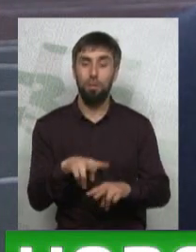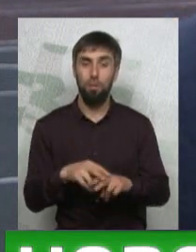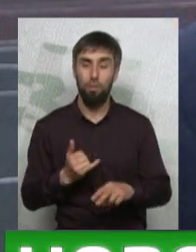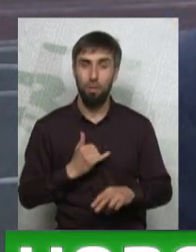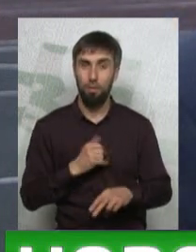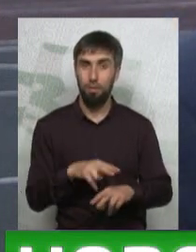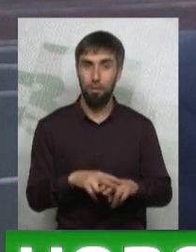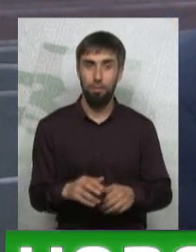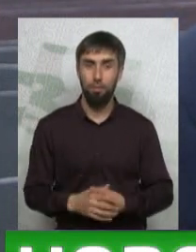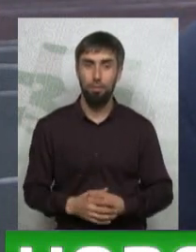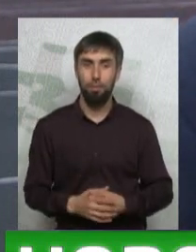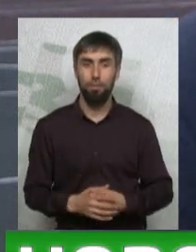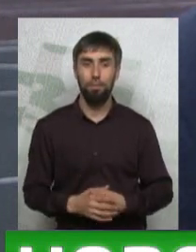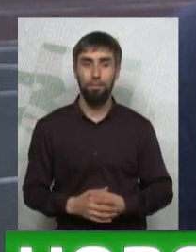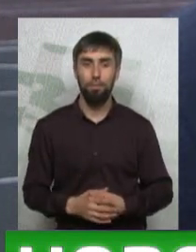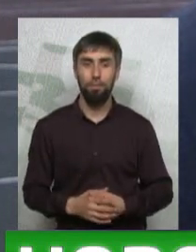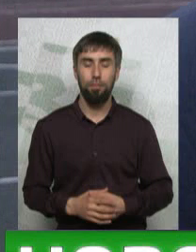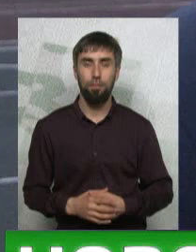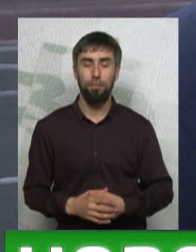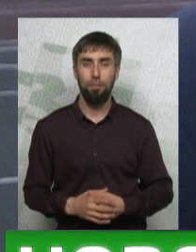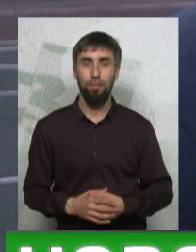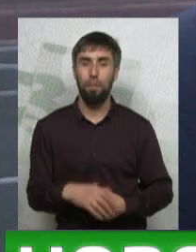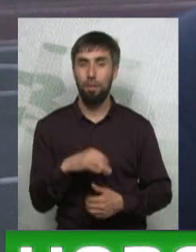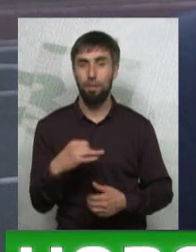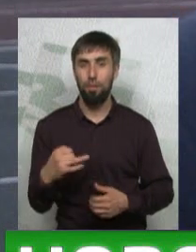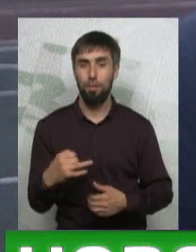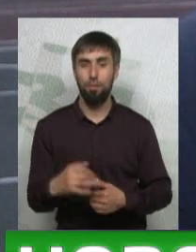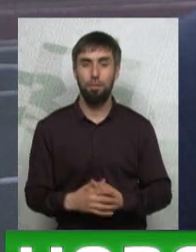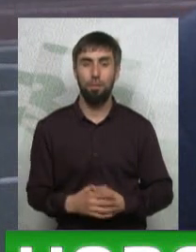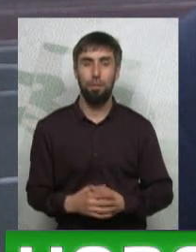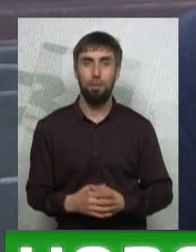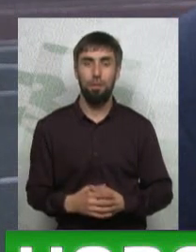нас на базе, и